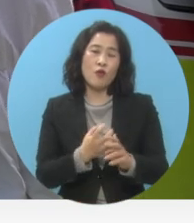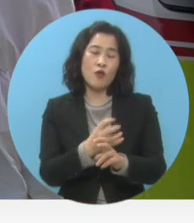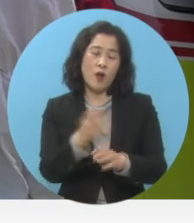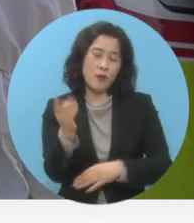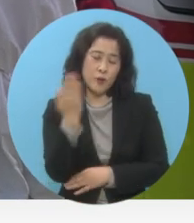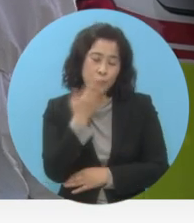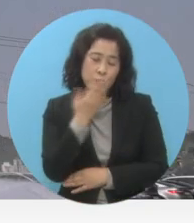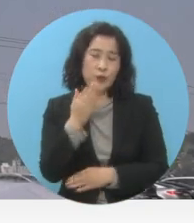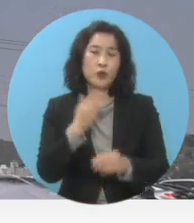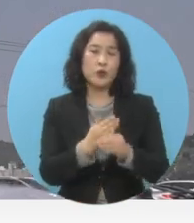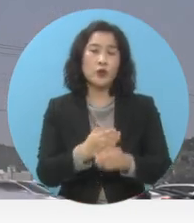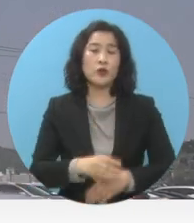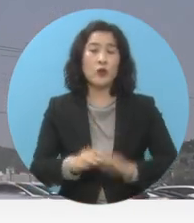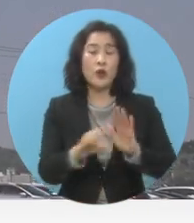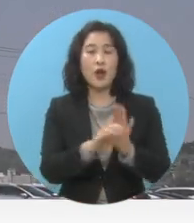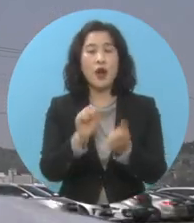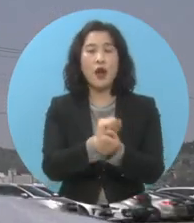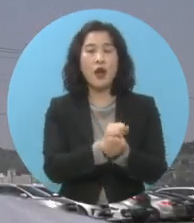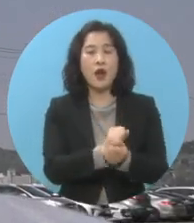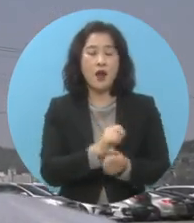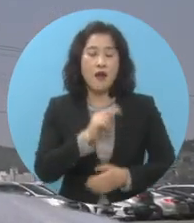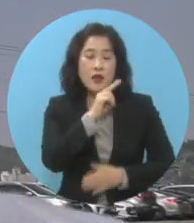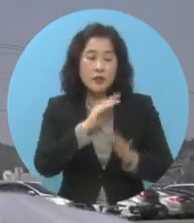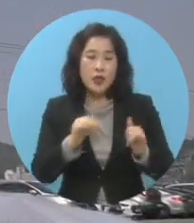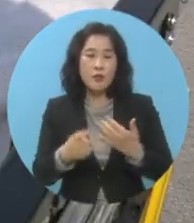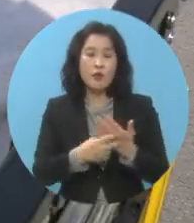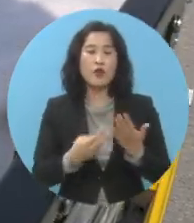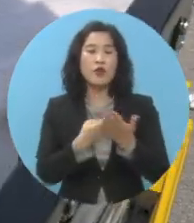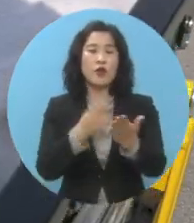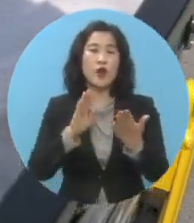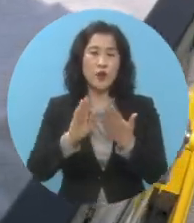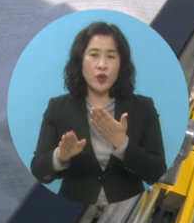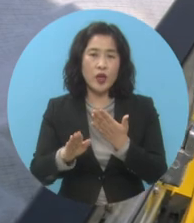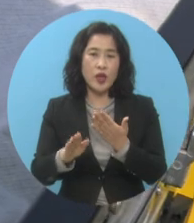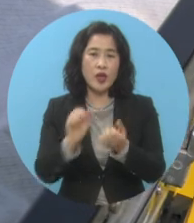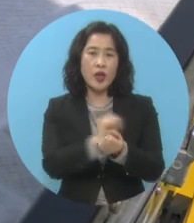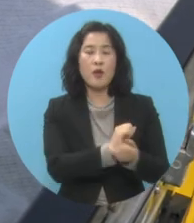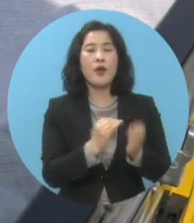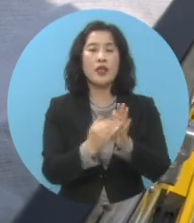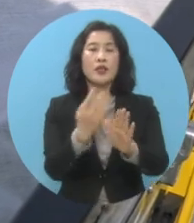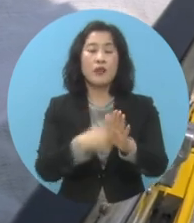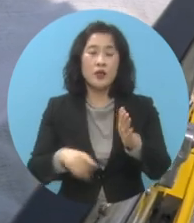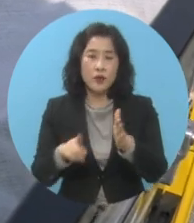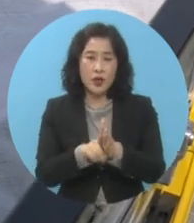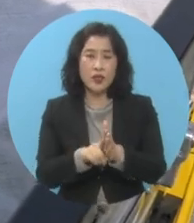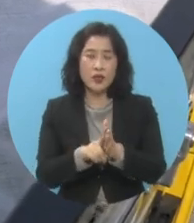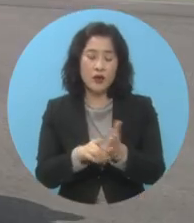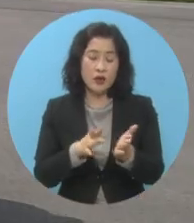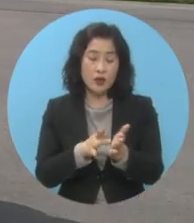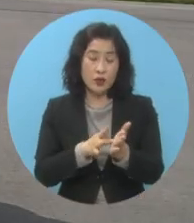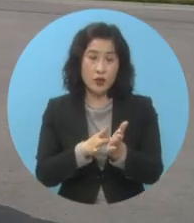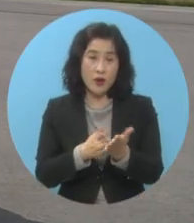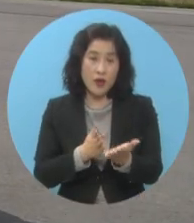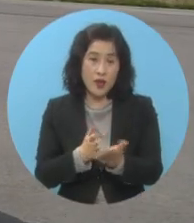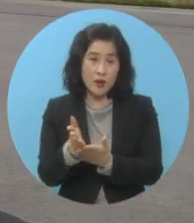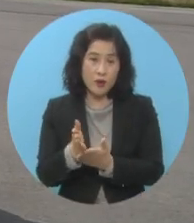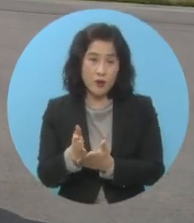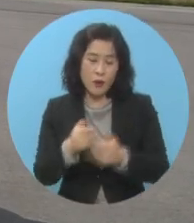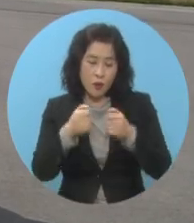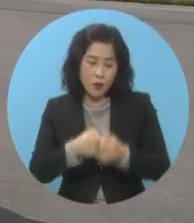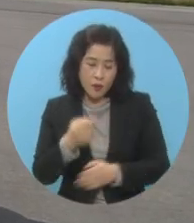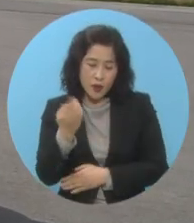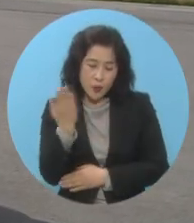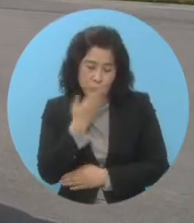작업이 한창입니다. 코로나 감염 의심자를 병원으로 이송한 후 감염 확산을 막기 위해 전용약품으로 꼼꼼하게